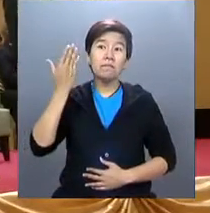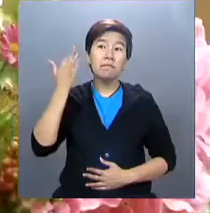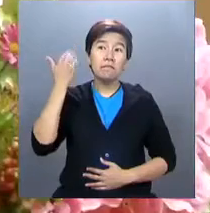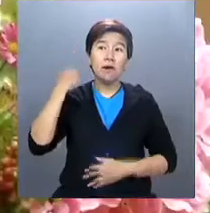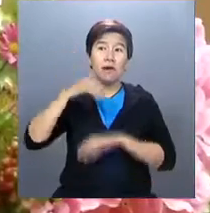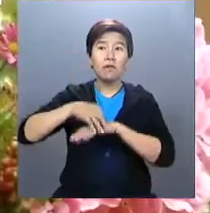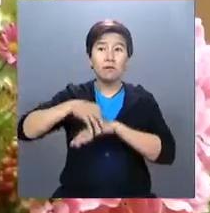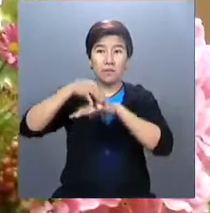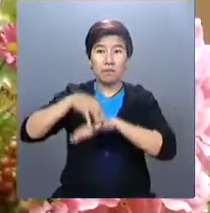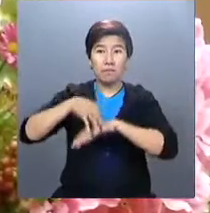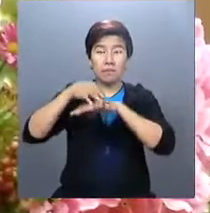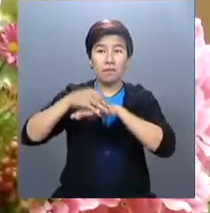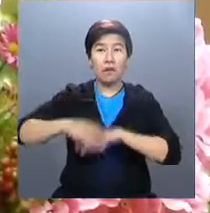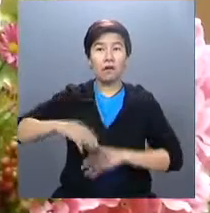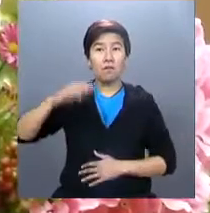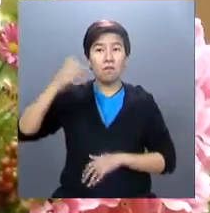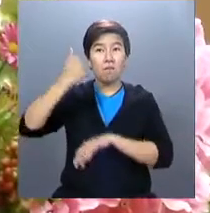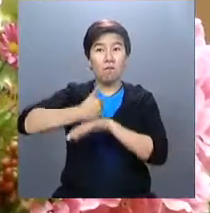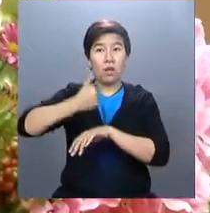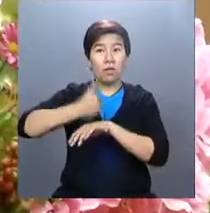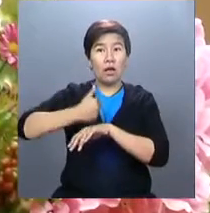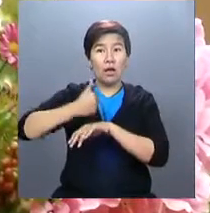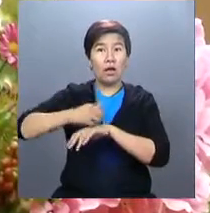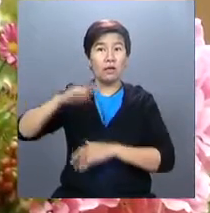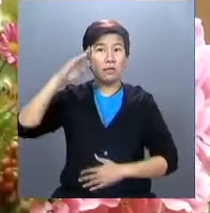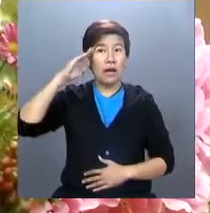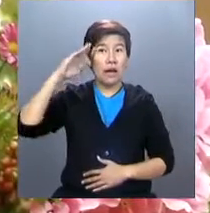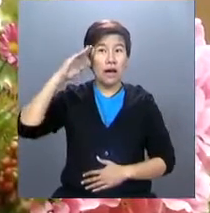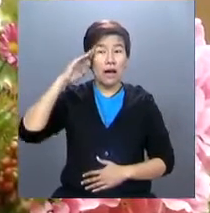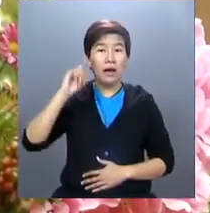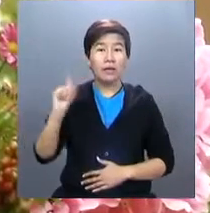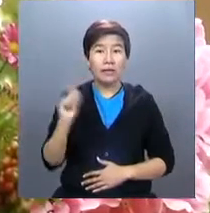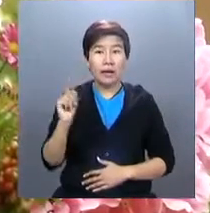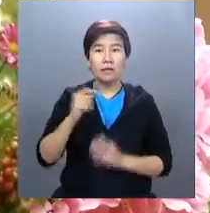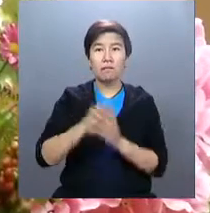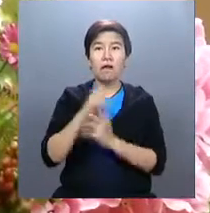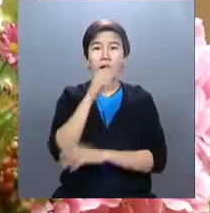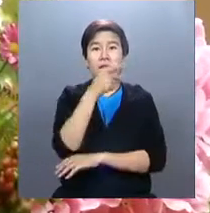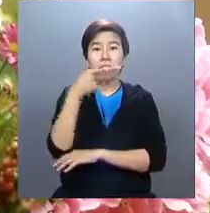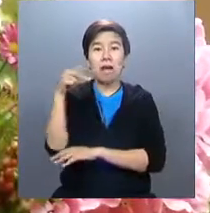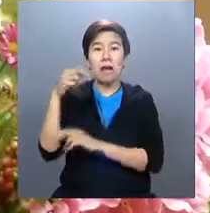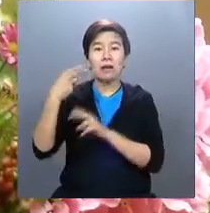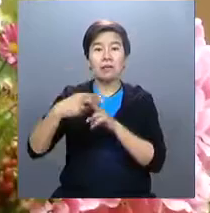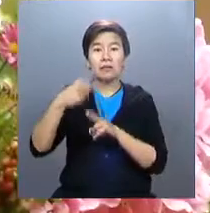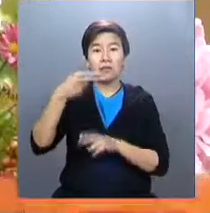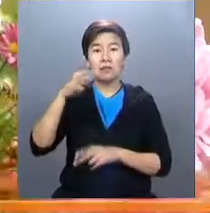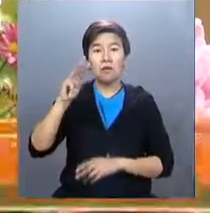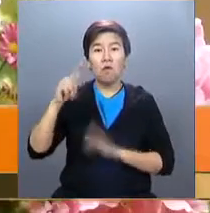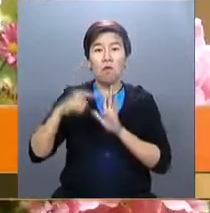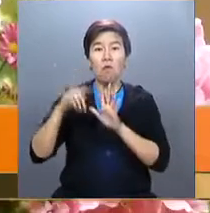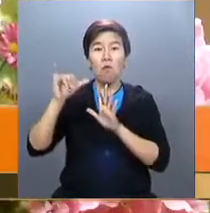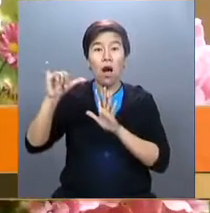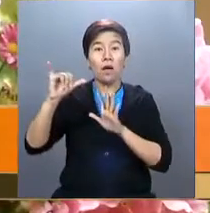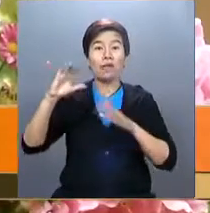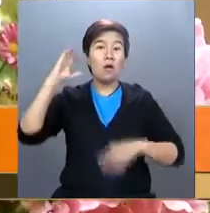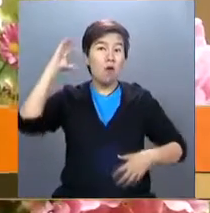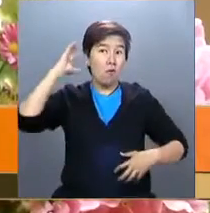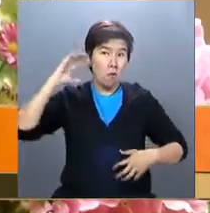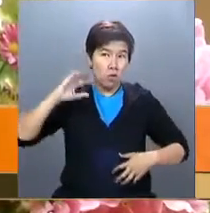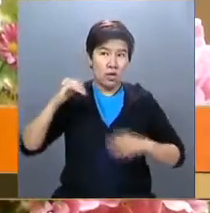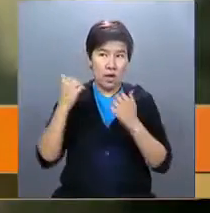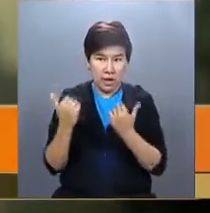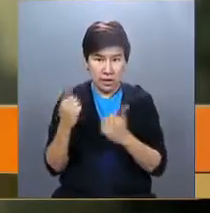เศษที่1ป่าหวายในวัย58ปีก้าวจากเส้นทางทหารรบพิเศษเมืองลพบุรีเข้าสู่ตำแหน่งผู้ช่วยผู้บัญชา